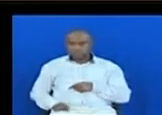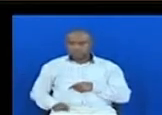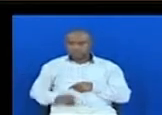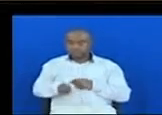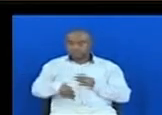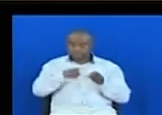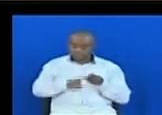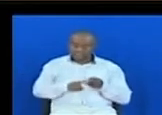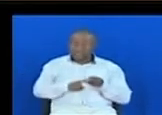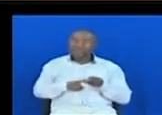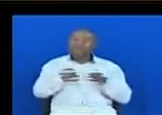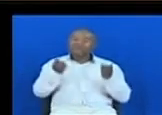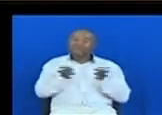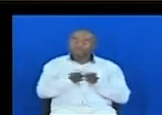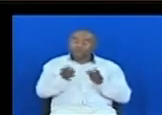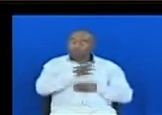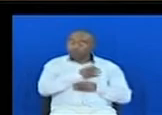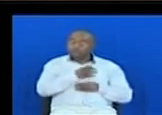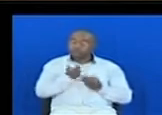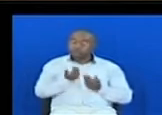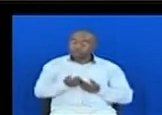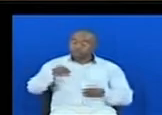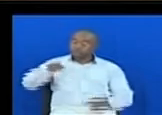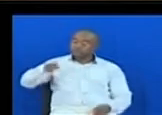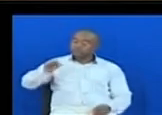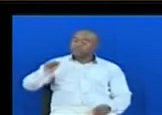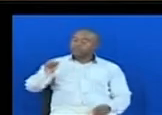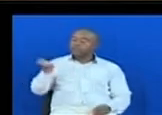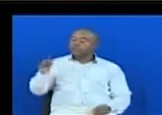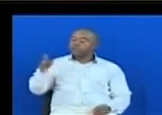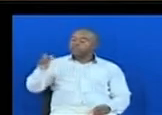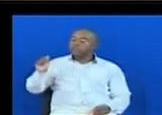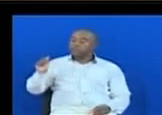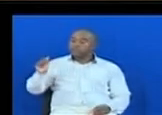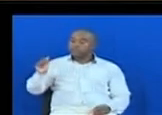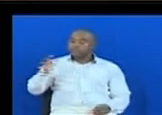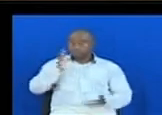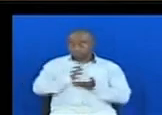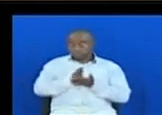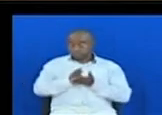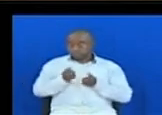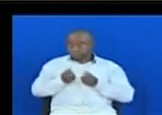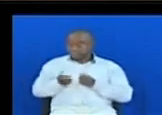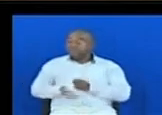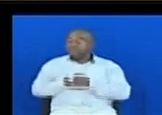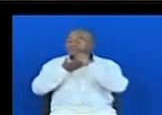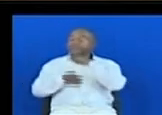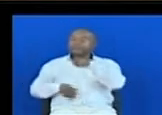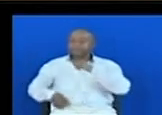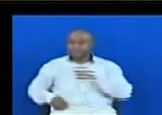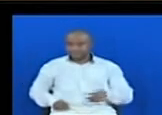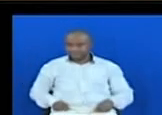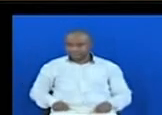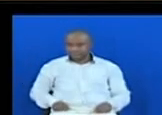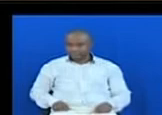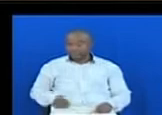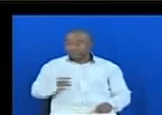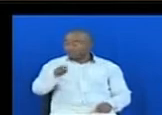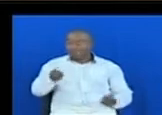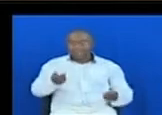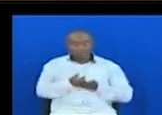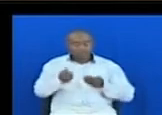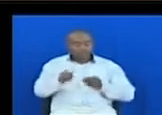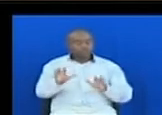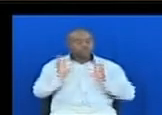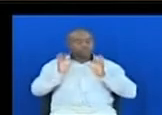Alipoondoka Waziri Mahiga tukapeleka. Na imesaidia leo hii hakuna unyanyapaa huo